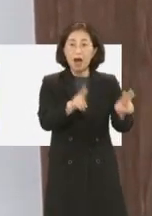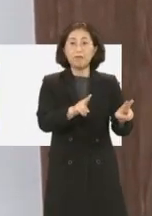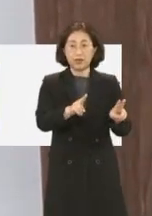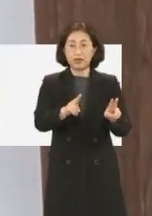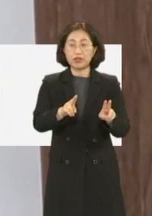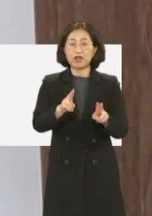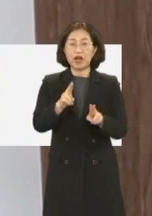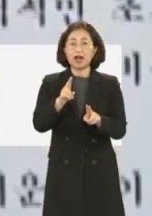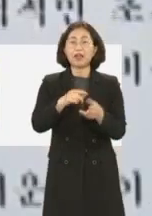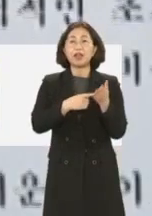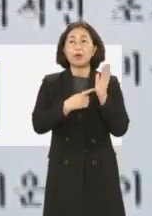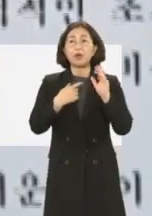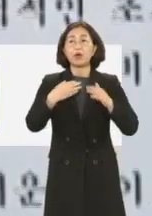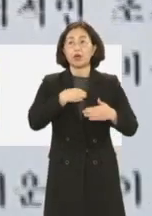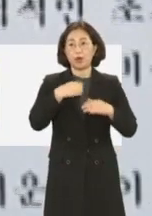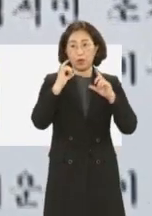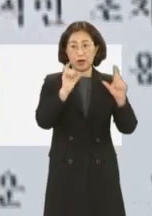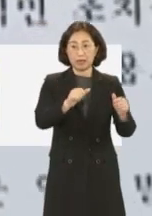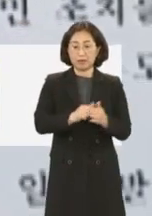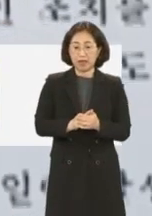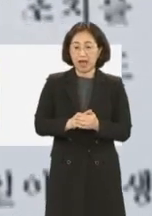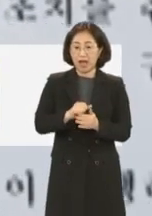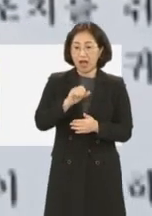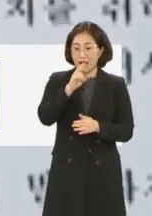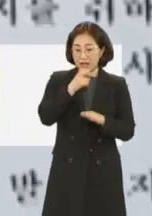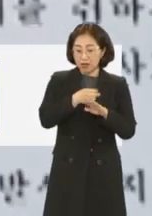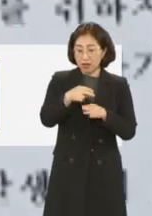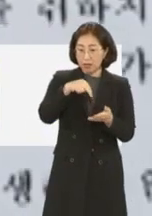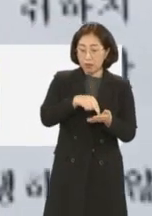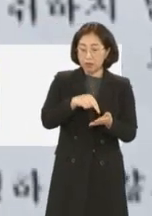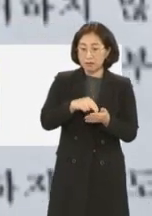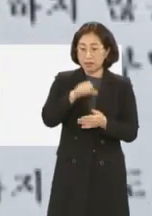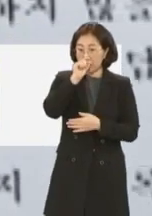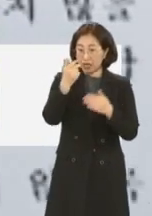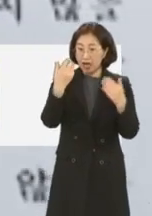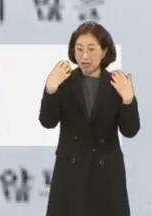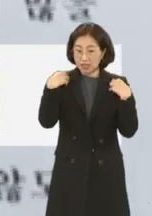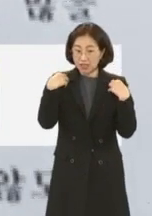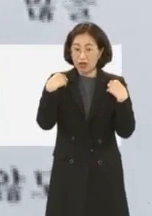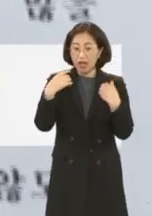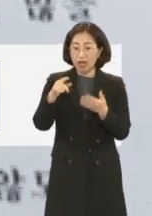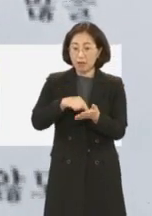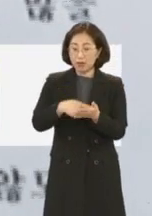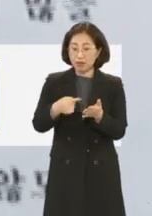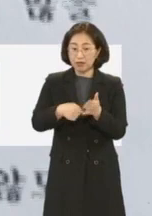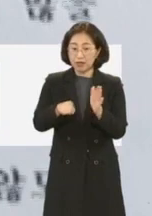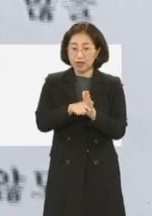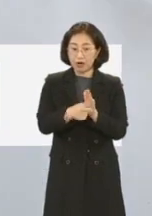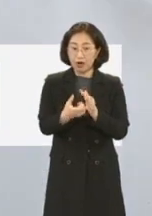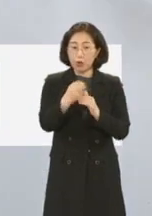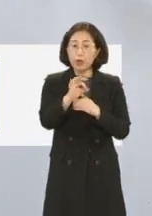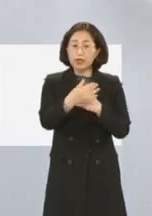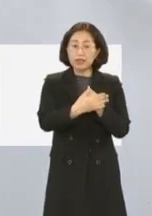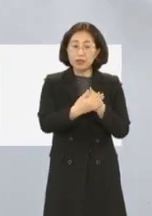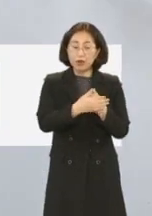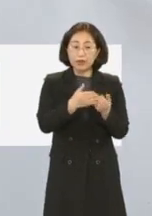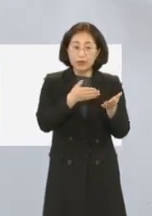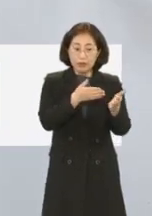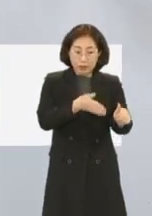취하겠다고 경고했습니다 이에 대해 서론 퍼스트가 서산시의 외상값 변제를 위해 자금 주기 지원을 요구하고